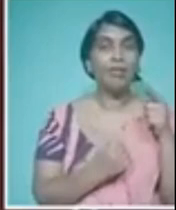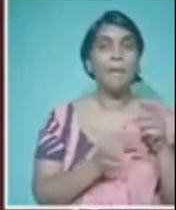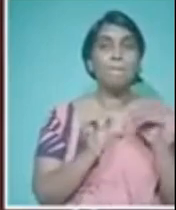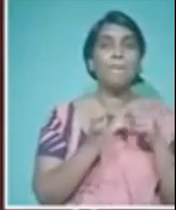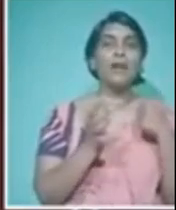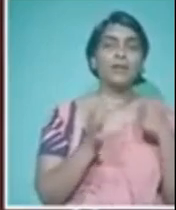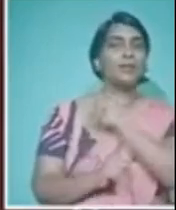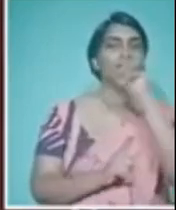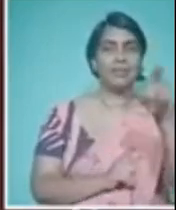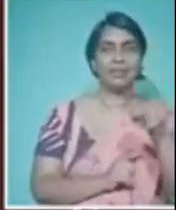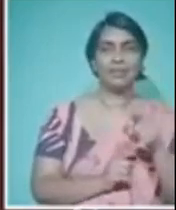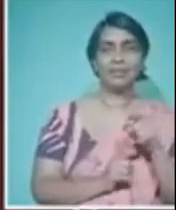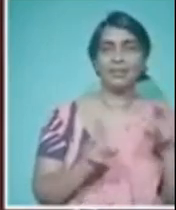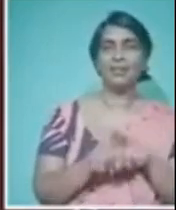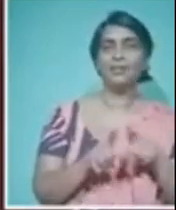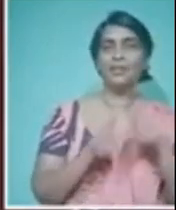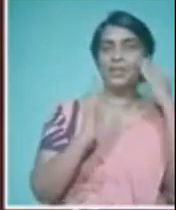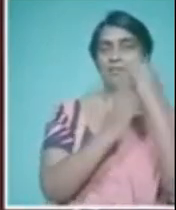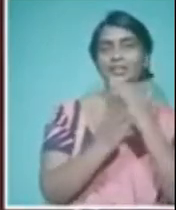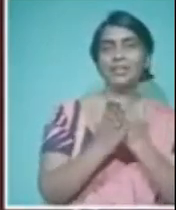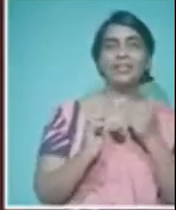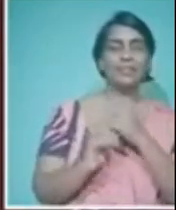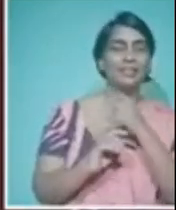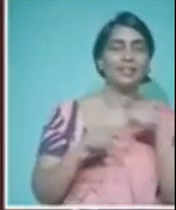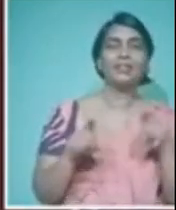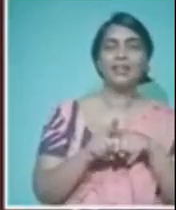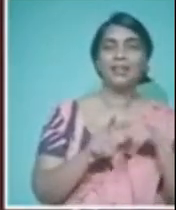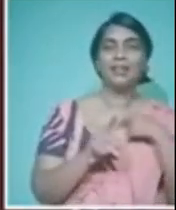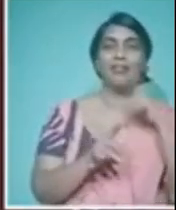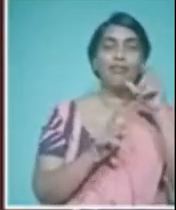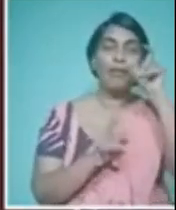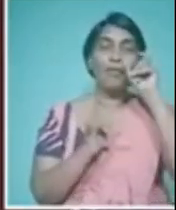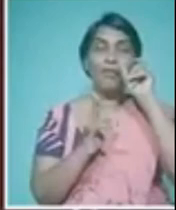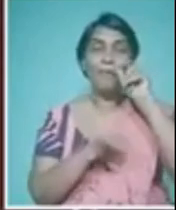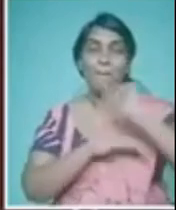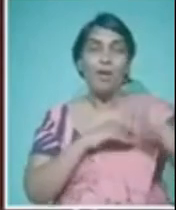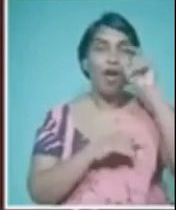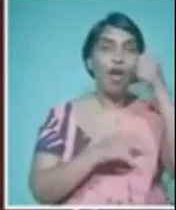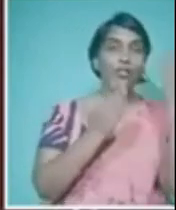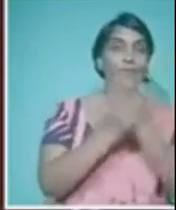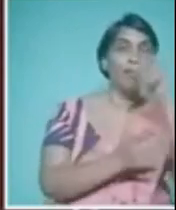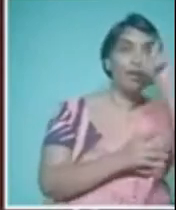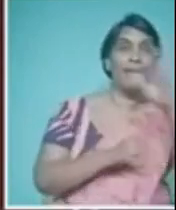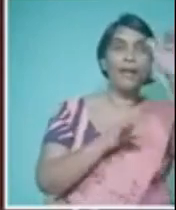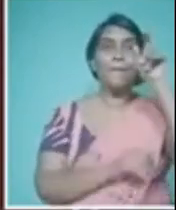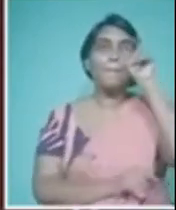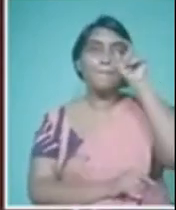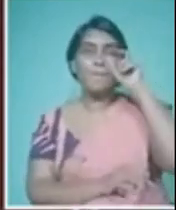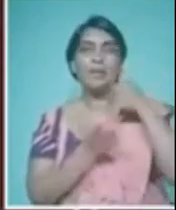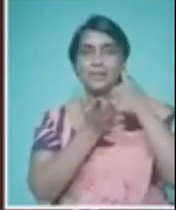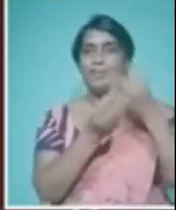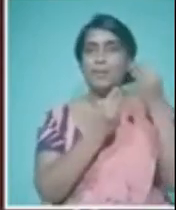බඳුල ගුණවර්ධන අමාත්‍යතුමා සම්මාන උළෙල සංවිධානය කරපු සංවිධායකවරු බලන් ඉන්නවා හොඳම නළුවා වේදිකාවට එනකන් සම්මාන